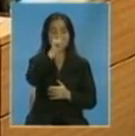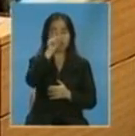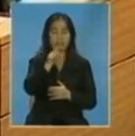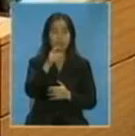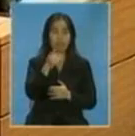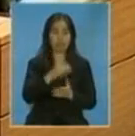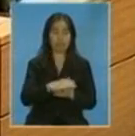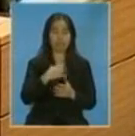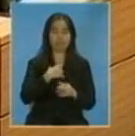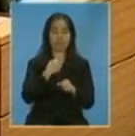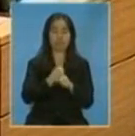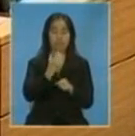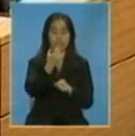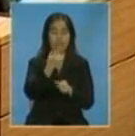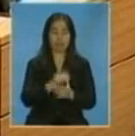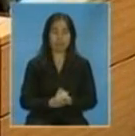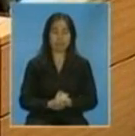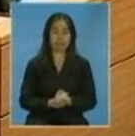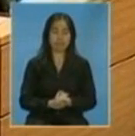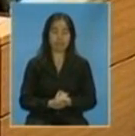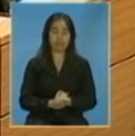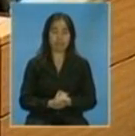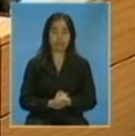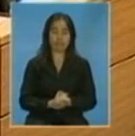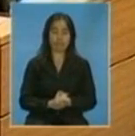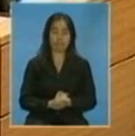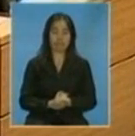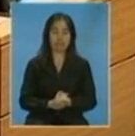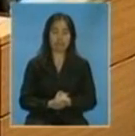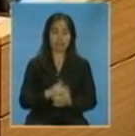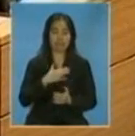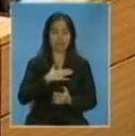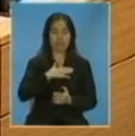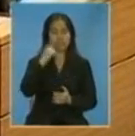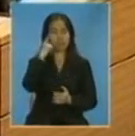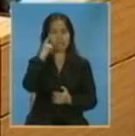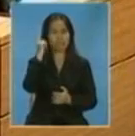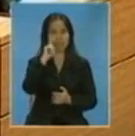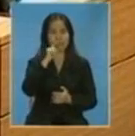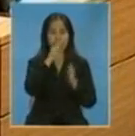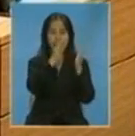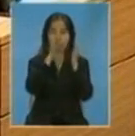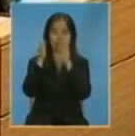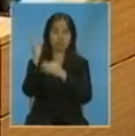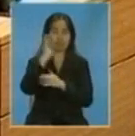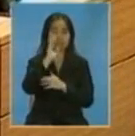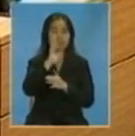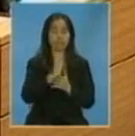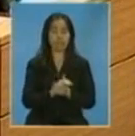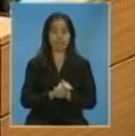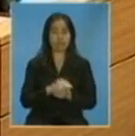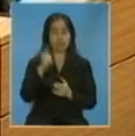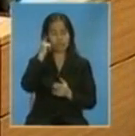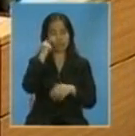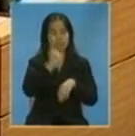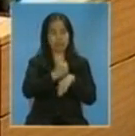คิดจะเอาอะไรกันผมก็คิดว่าอย่างนี้ครับไม่ได้กล่าวหาใคร แล้วก็ท่านรัฐมนตรีนี่เป็นค